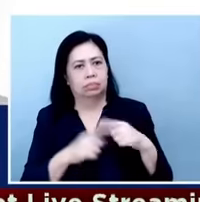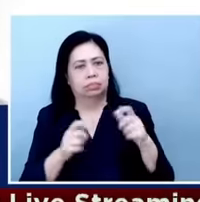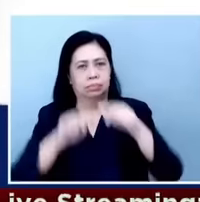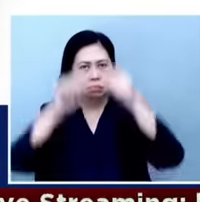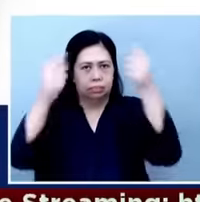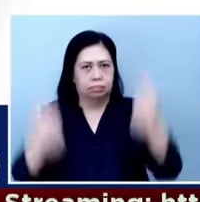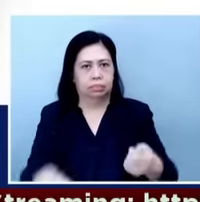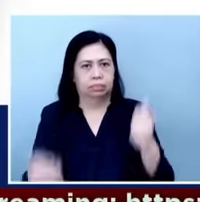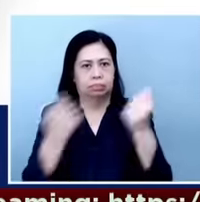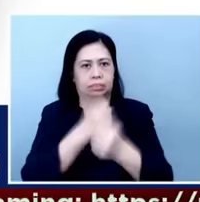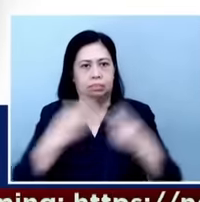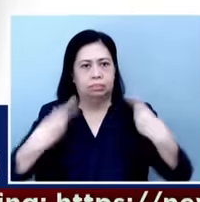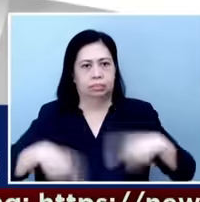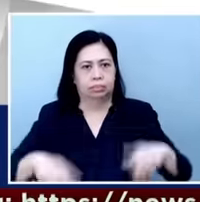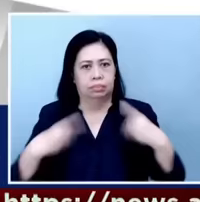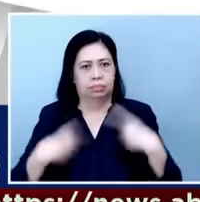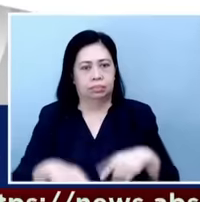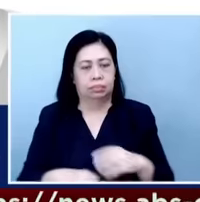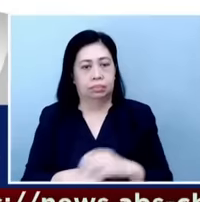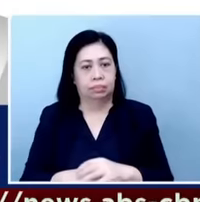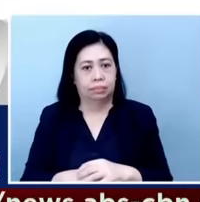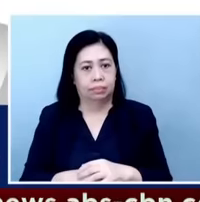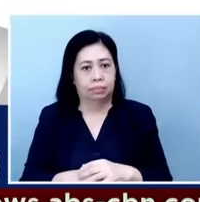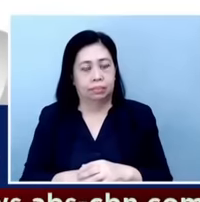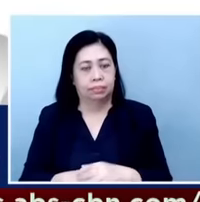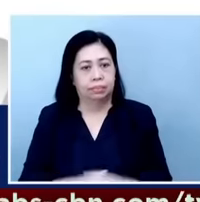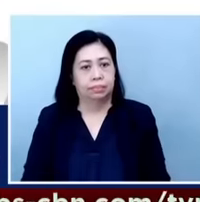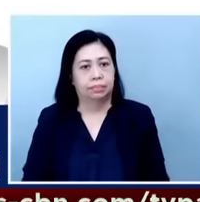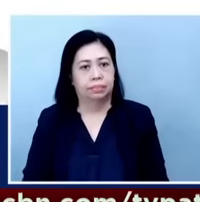ito. Diba yung right ng pabihisit,